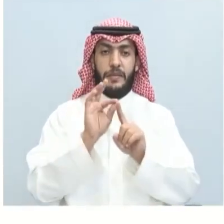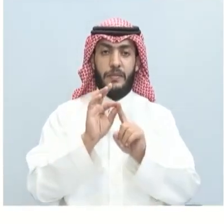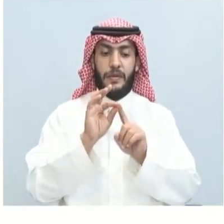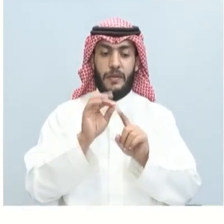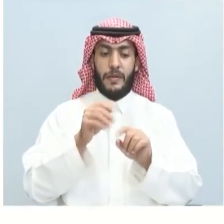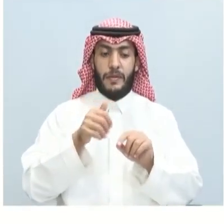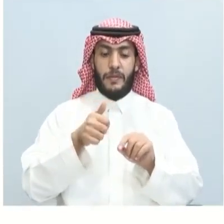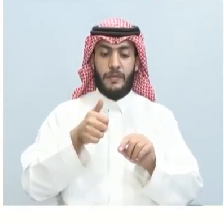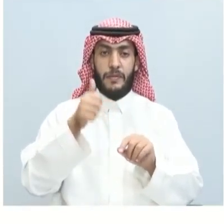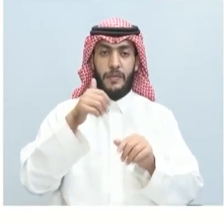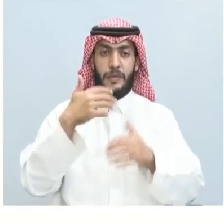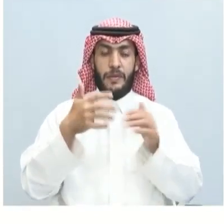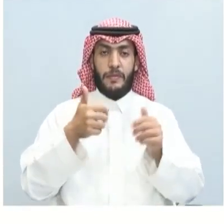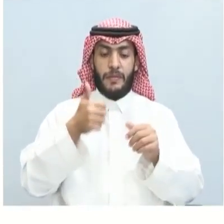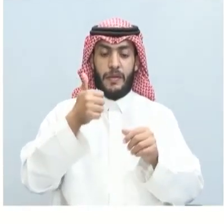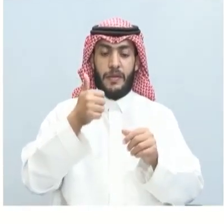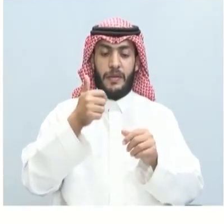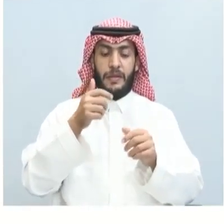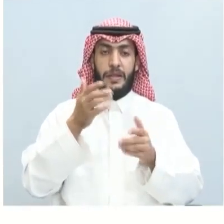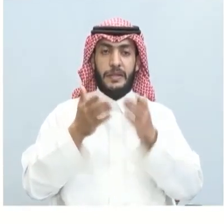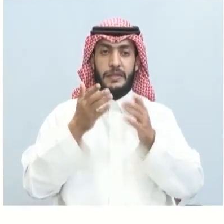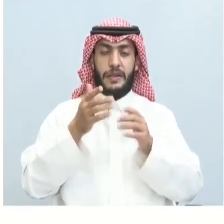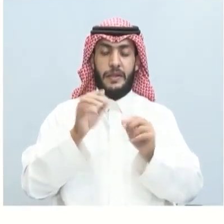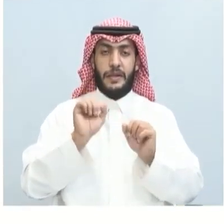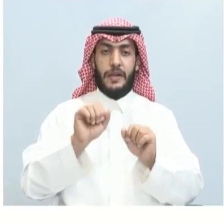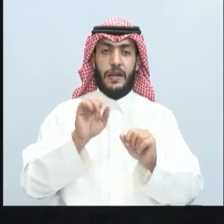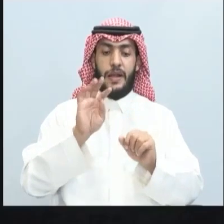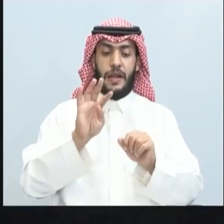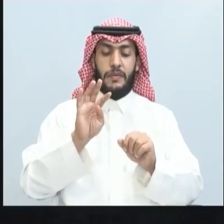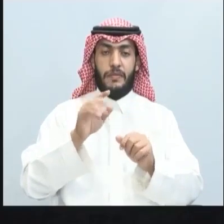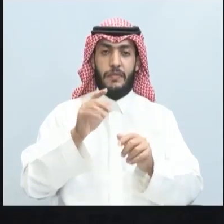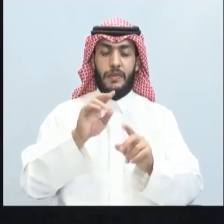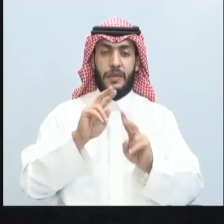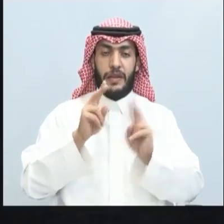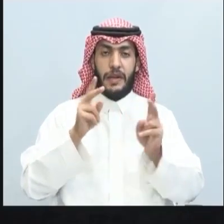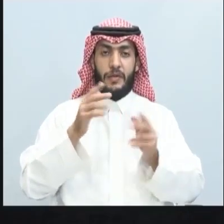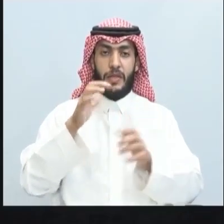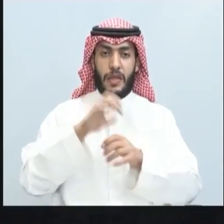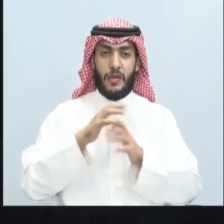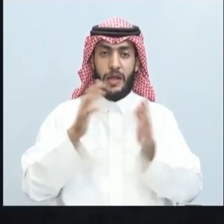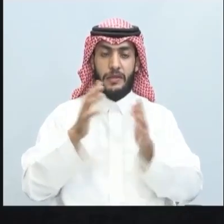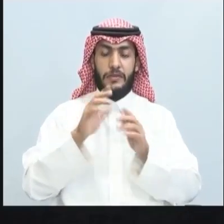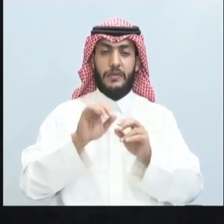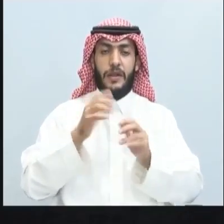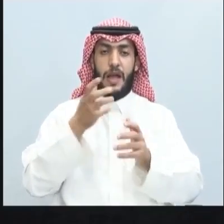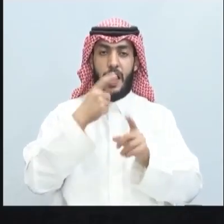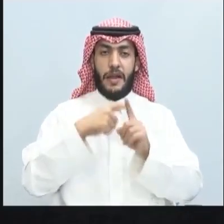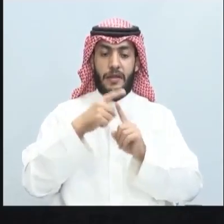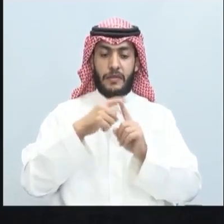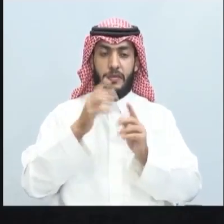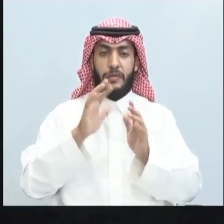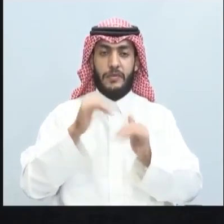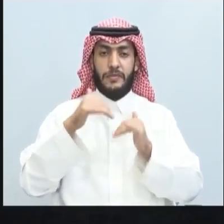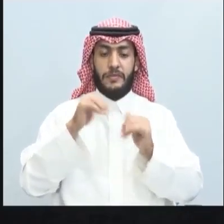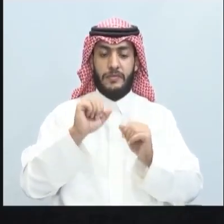العوامل المؤثره والمتعدده التي تؤثر في الاتزان وهي اربعه التغير في التركيز التغير في الضغط والحجم والتغيير في درجه الحراره